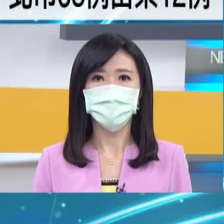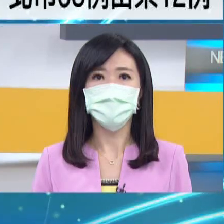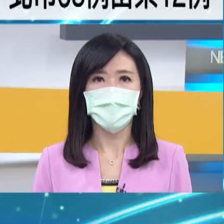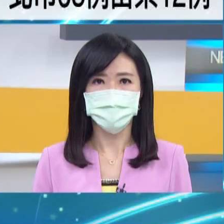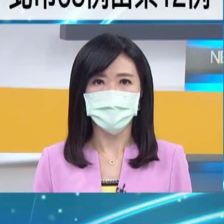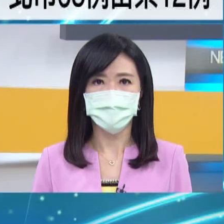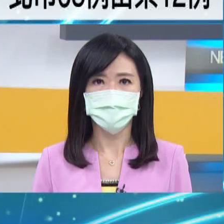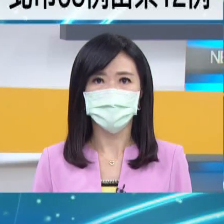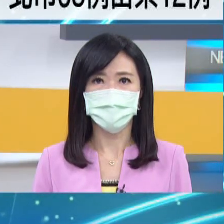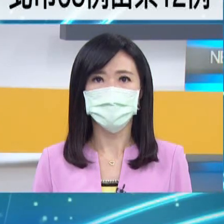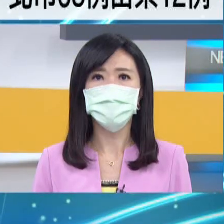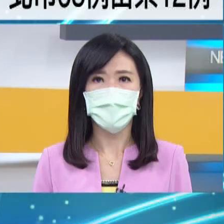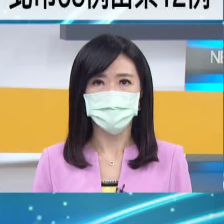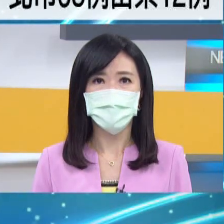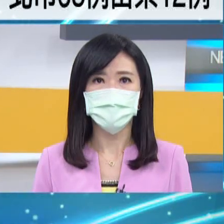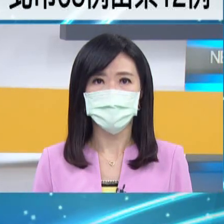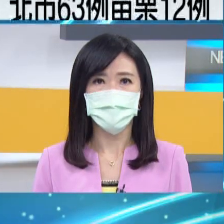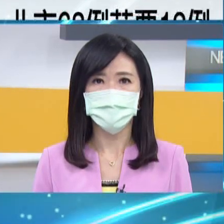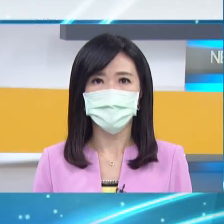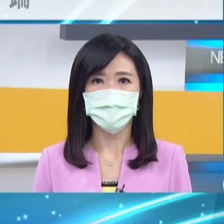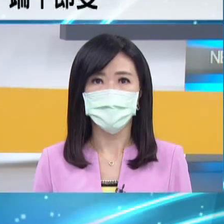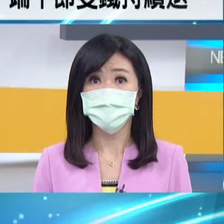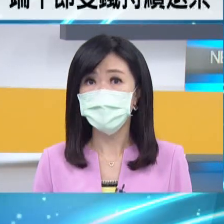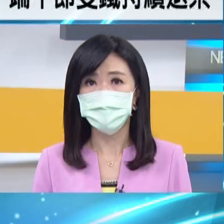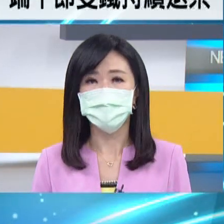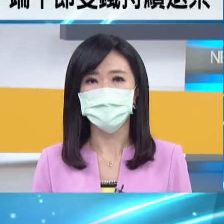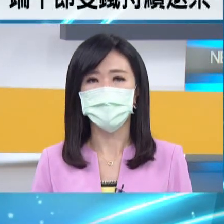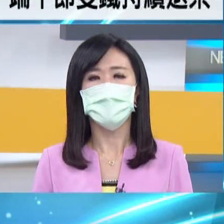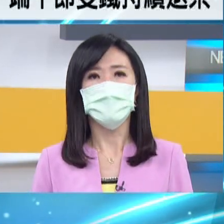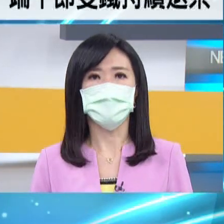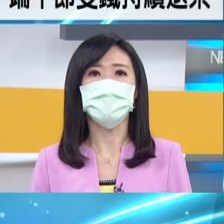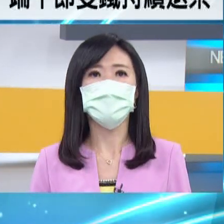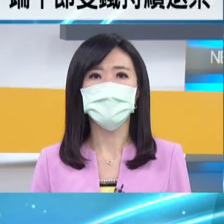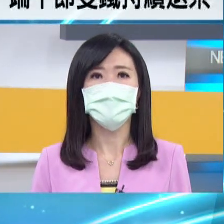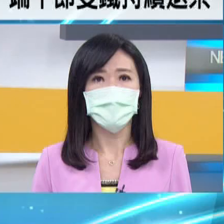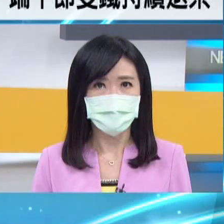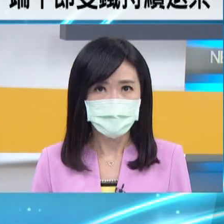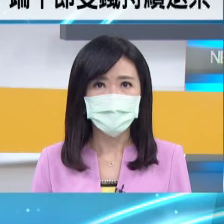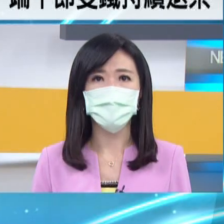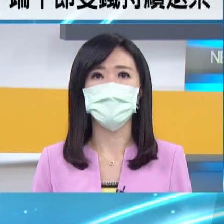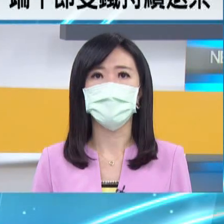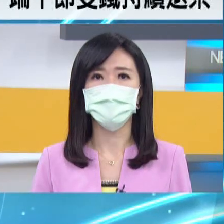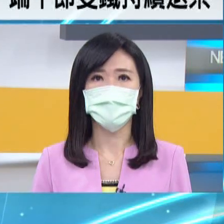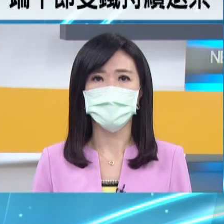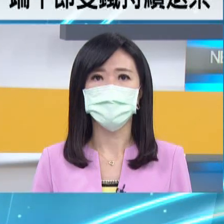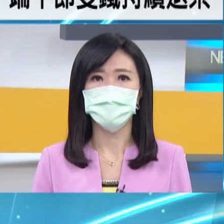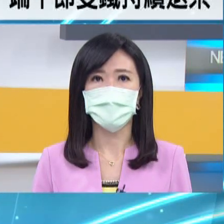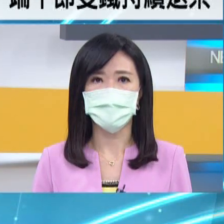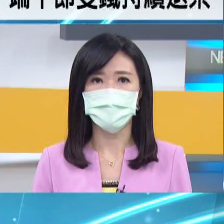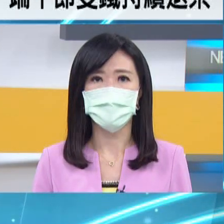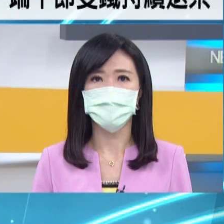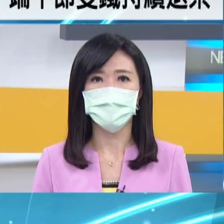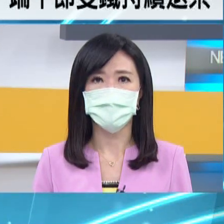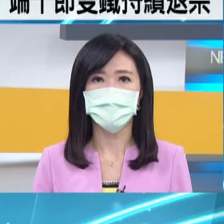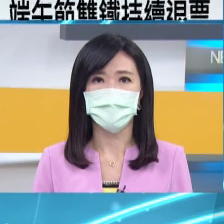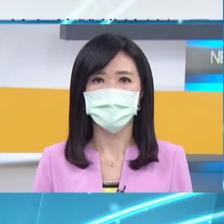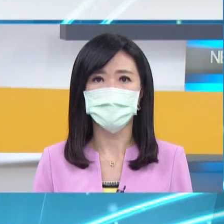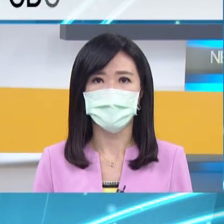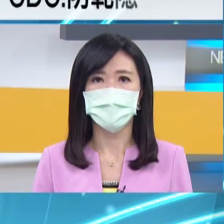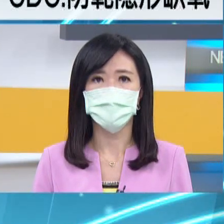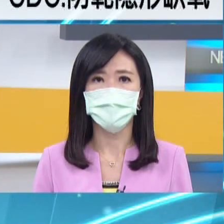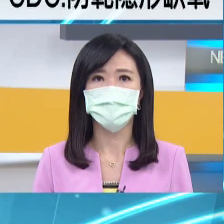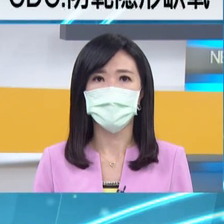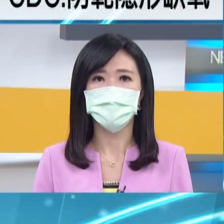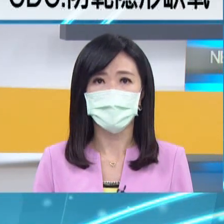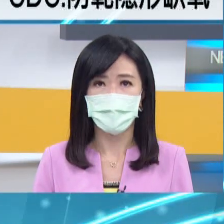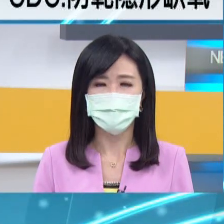海创办人郭台铭喊出了买500万剂的 BNT 疫苗要捐给国人。指挥中心在今天最新消息是呢，目前已经跟着一些厂商